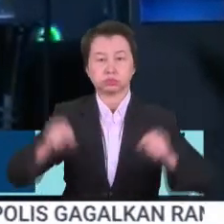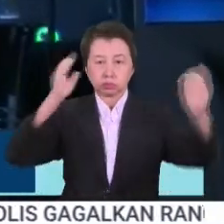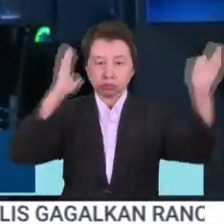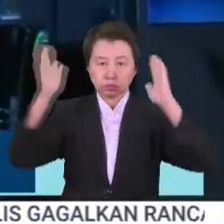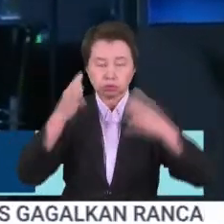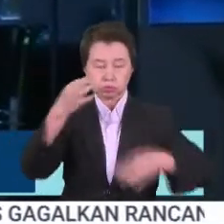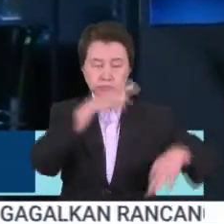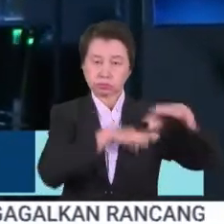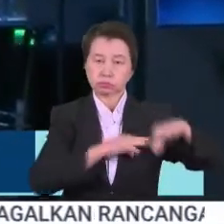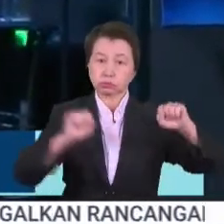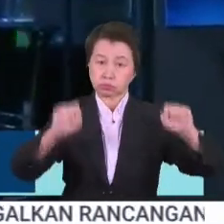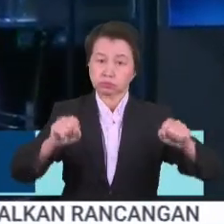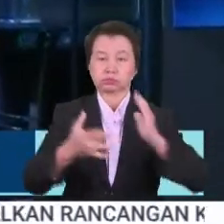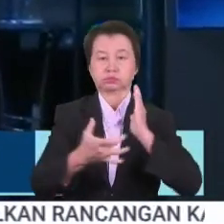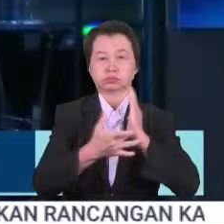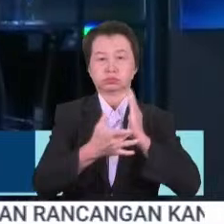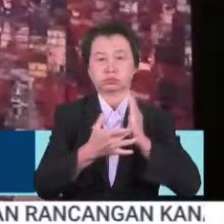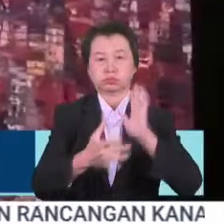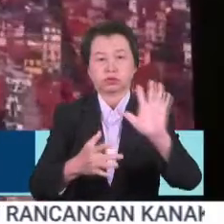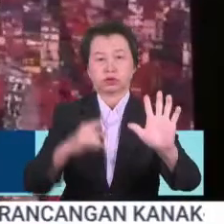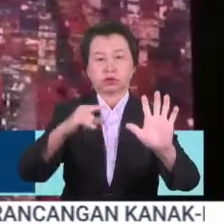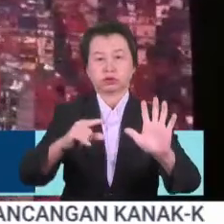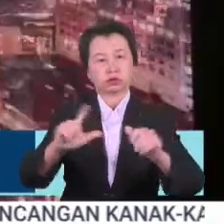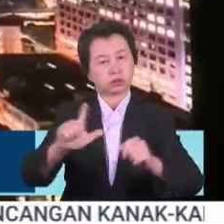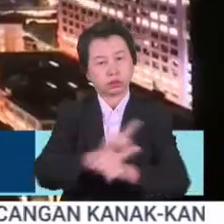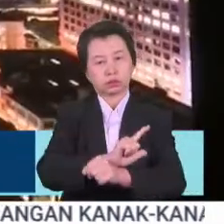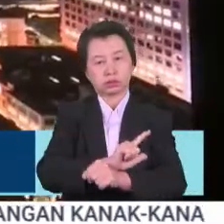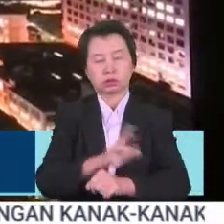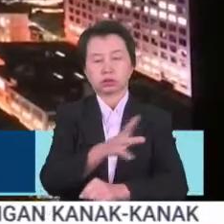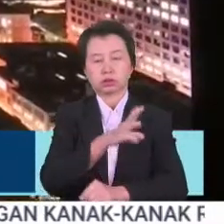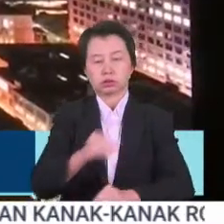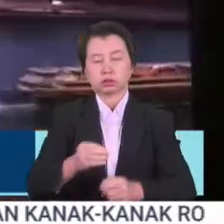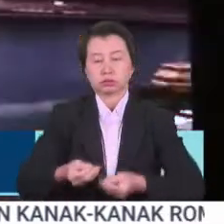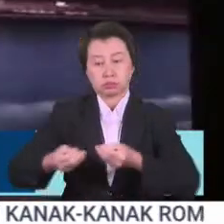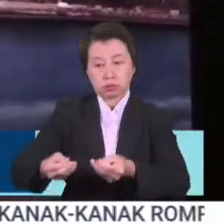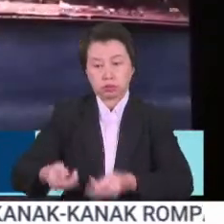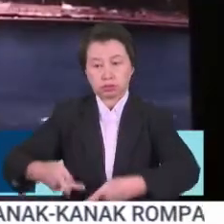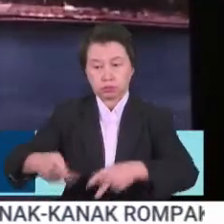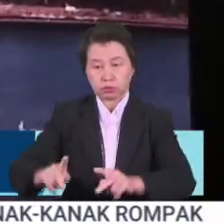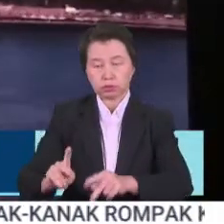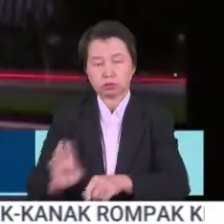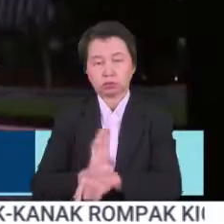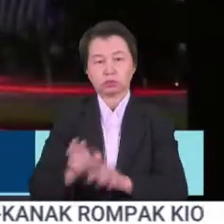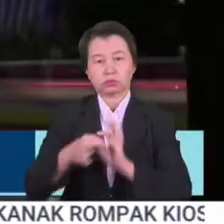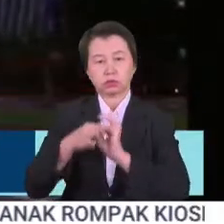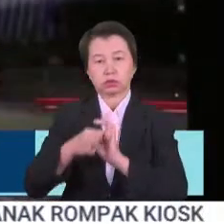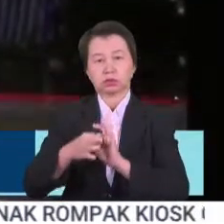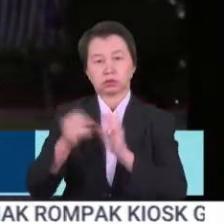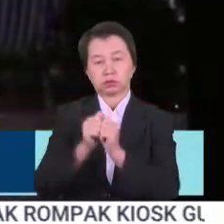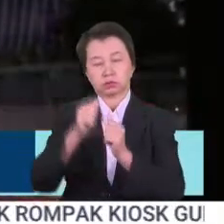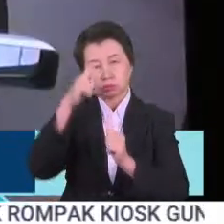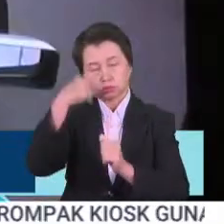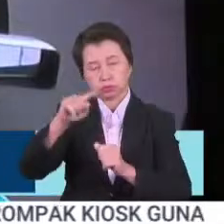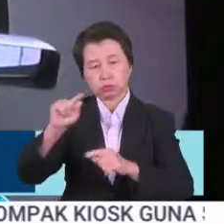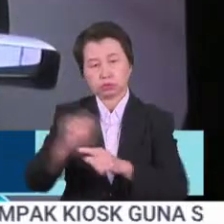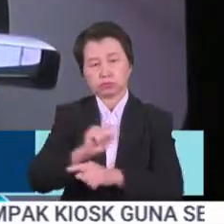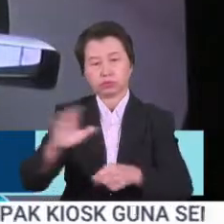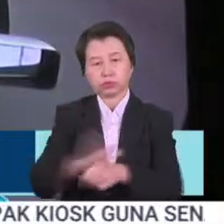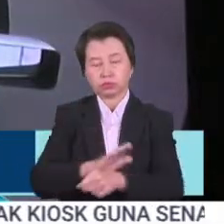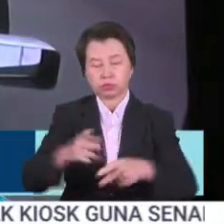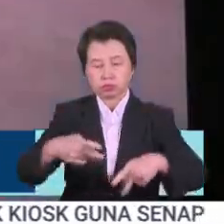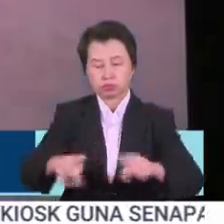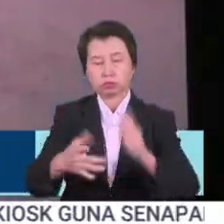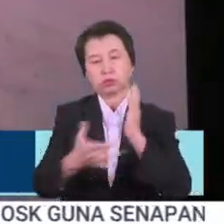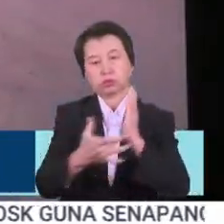negara memanfaatkan keupayaan teknologi 5G yang lengkap, di samping menawarkan peluang usaha kerjasama untuk menggunakan sepenuhnya